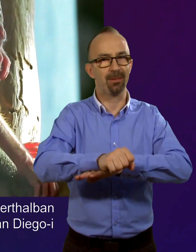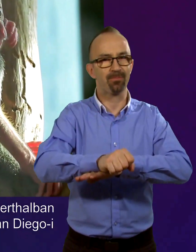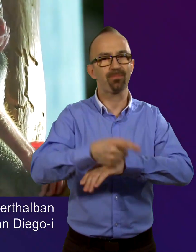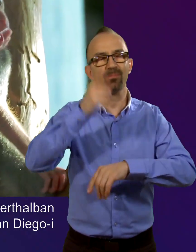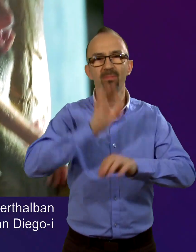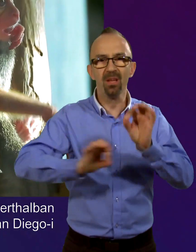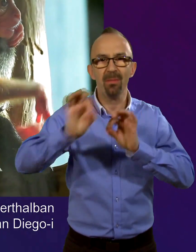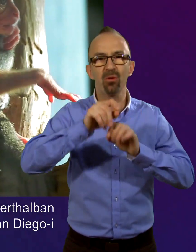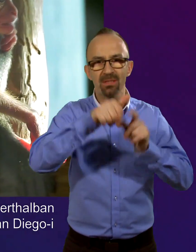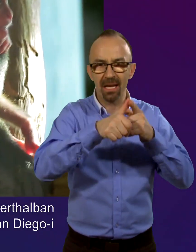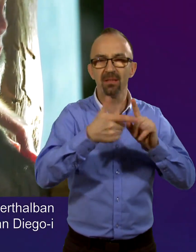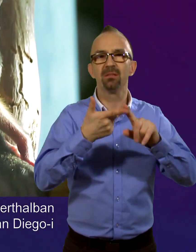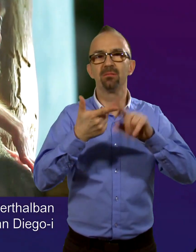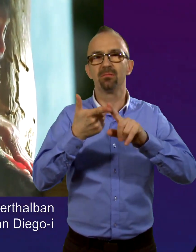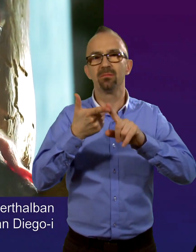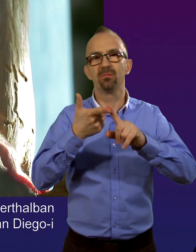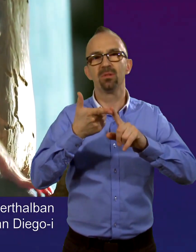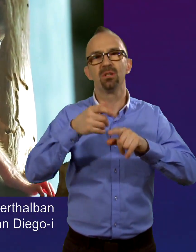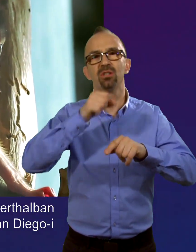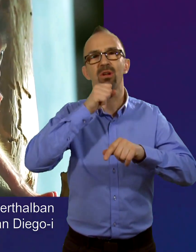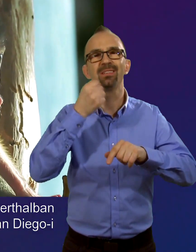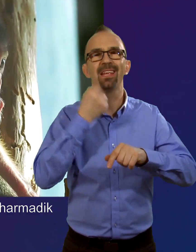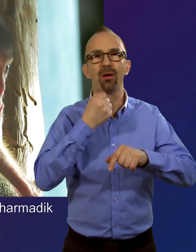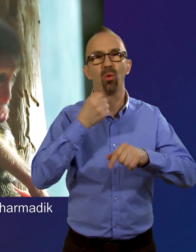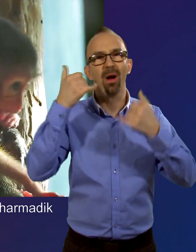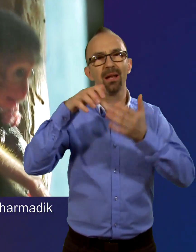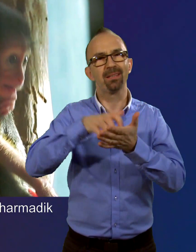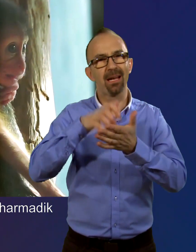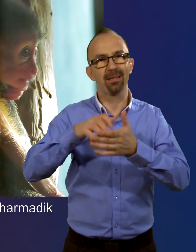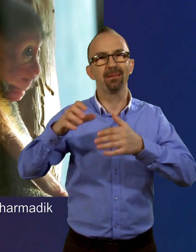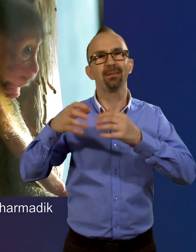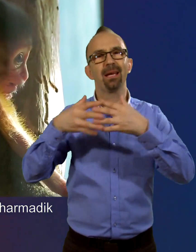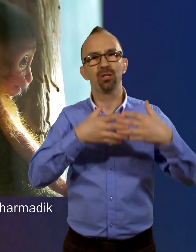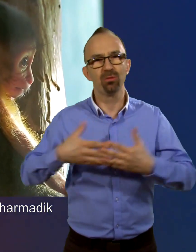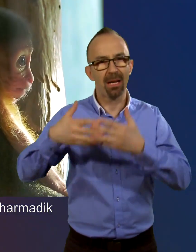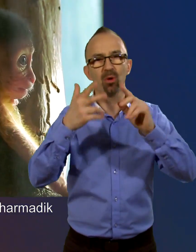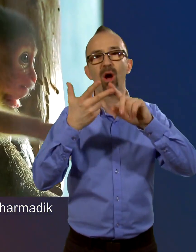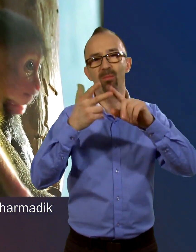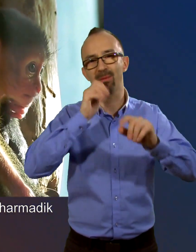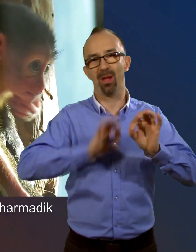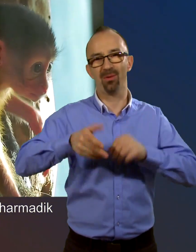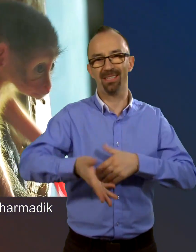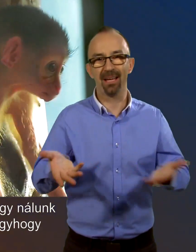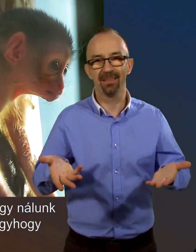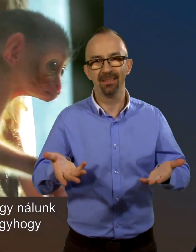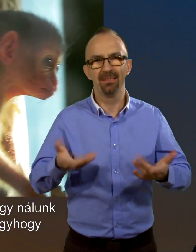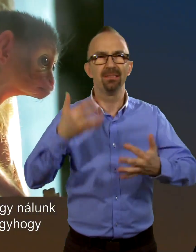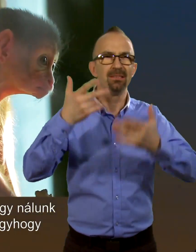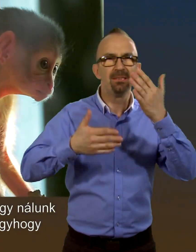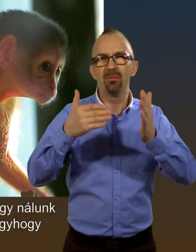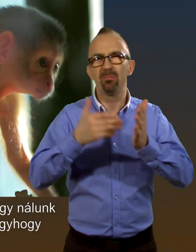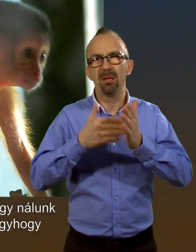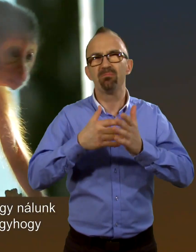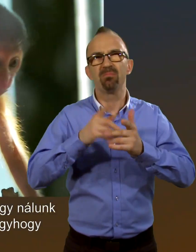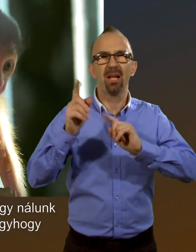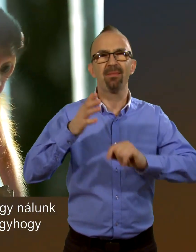Az egyik a németországi Wuppertalban található, a másik ugye a nagynevű San Diego-i állatkert az Egyesült Államokban, és a harmadik pedig a mi állatkertünk, sőt, talán, hogyha összeszámoljuk,